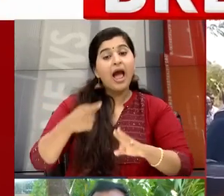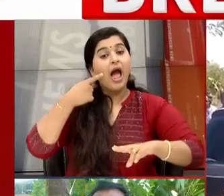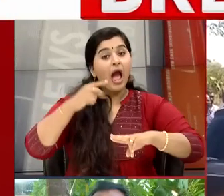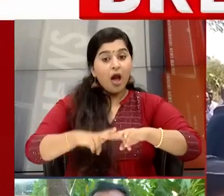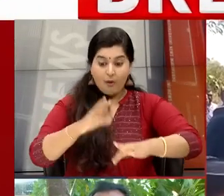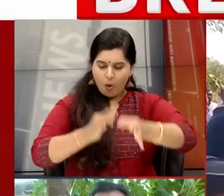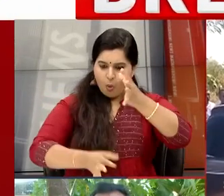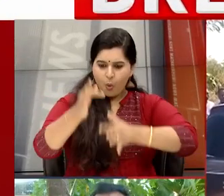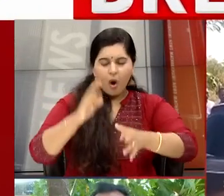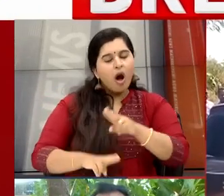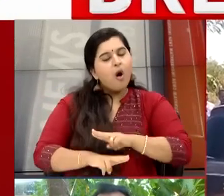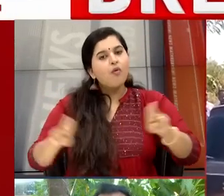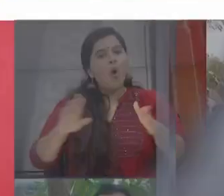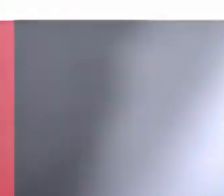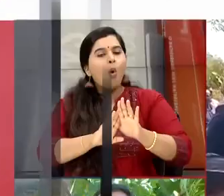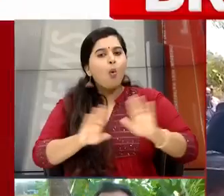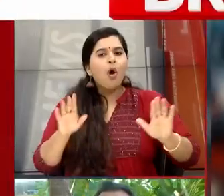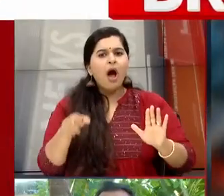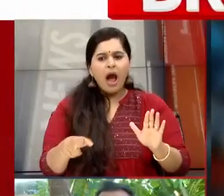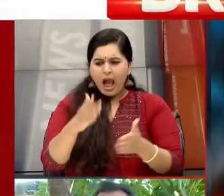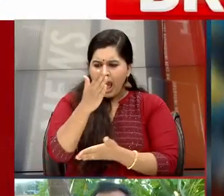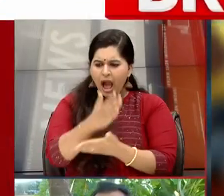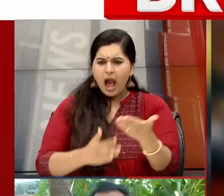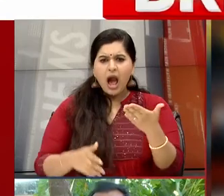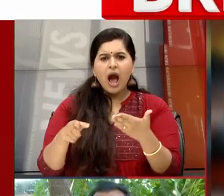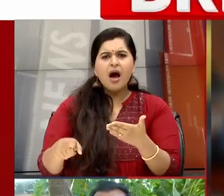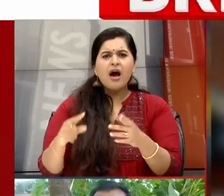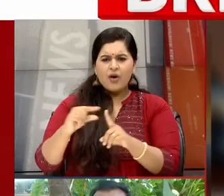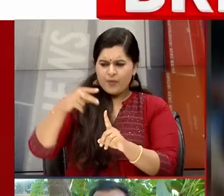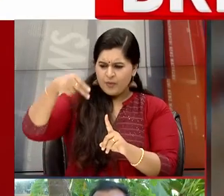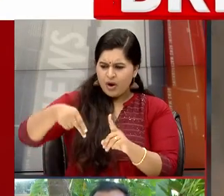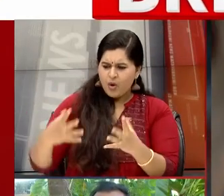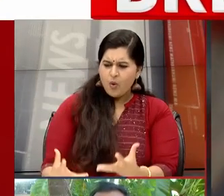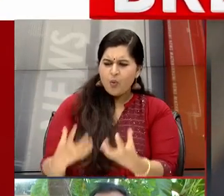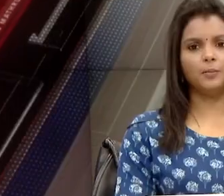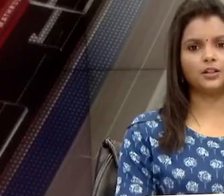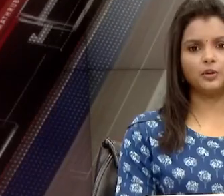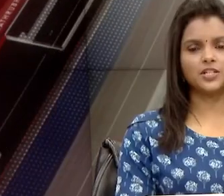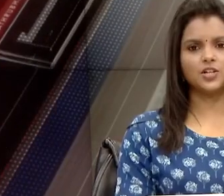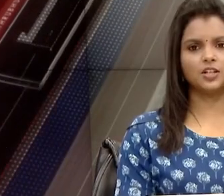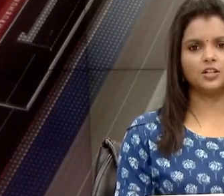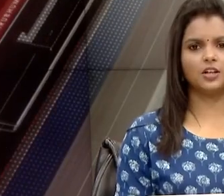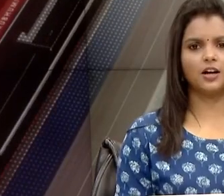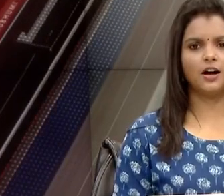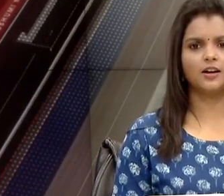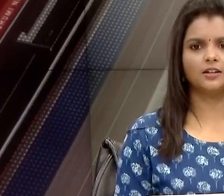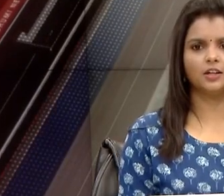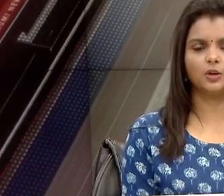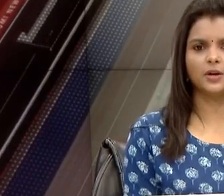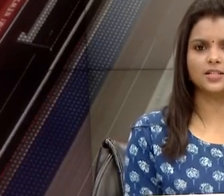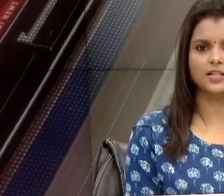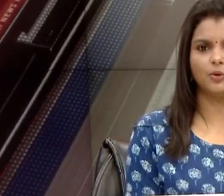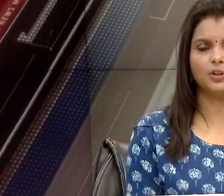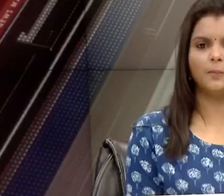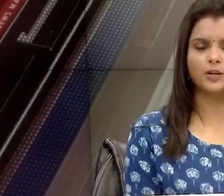കത്തി നശിച്ച വാഹനത്തിൽ നിന്നും പകുതി പെട്രോൾ എങ്ങനെ ലഭിക്കും എന്നതാണ് കുടുംബത്തിന്റെ പ്രധാനപ്പെട്ട സംശയം. പൂർണ്ണ ഗർഭിണിയും ഭർത്താവും സഞ്ചരിച്ചിരുന്ന കാർ കത്തി